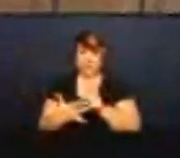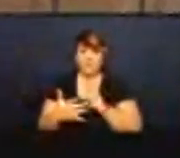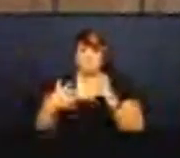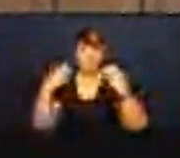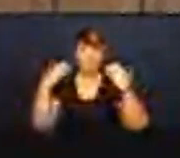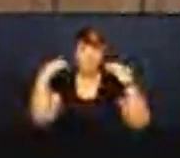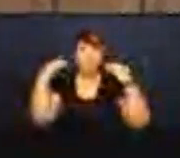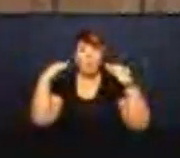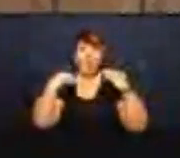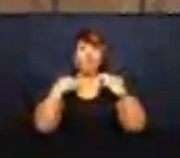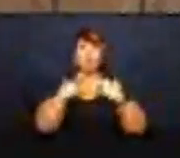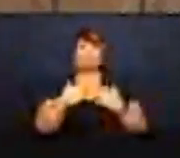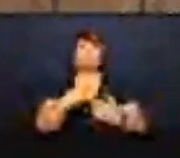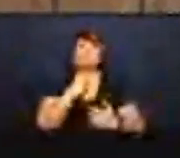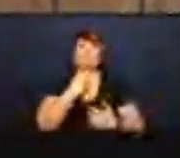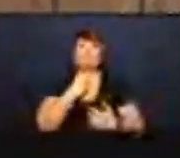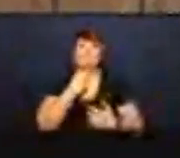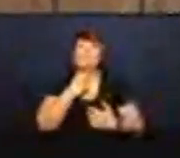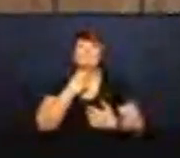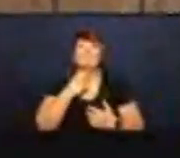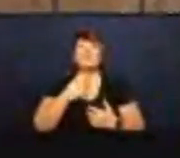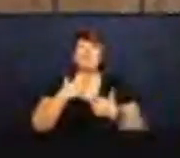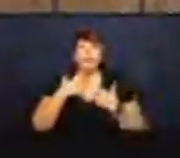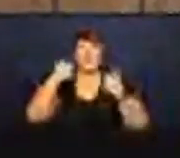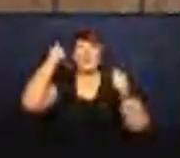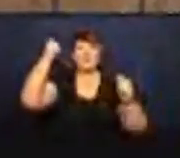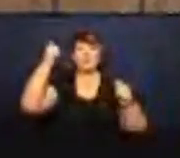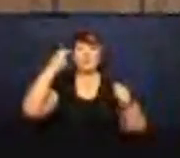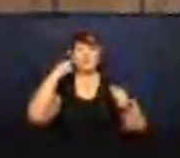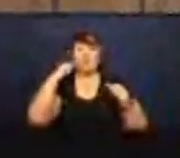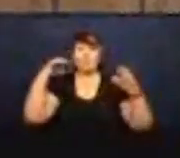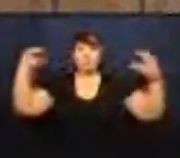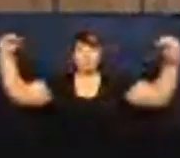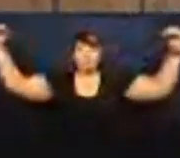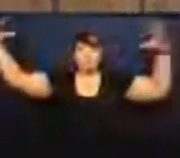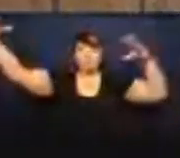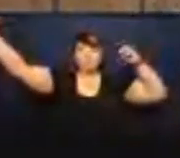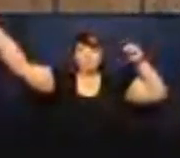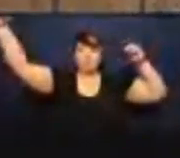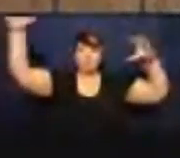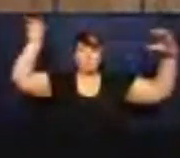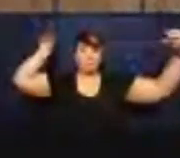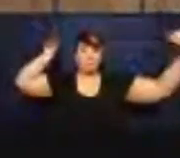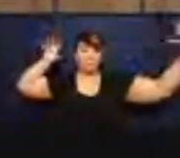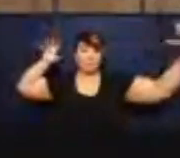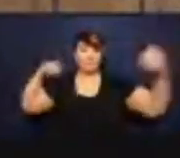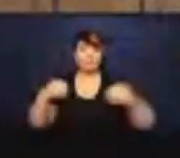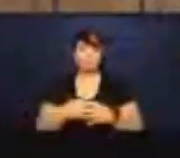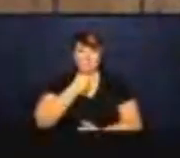tulisema kwamba tutasaidia kila mwalimu na teknolojia inayohitajika na